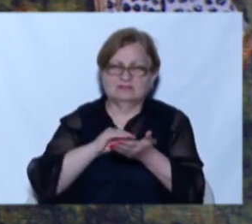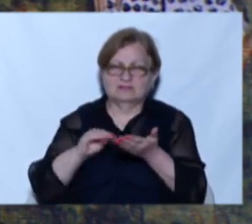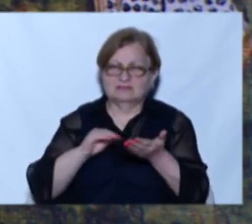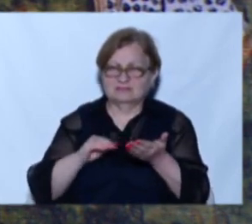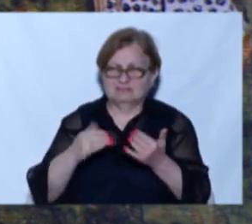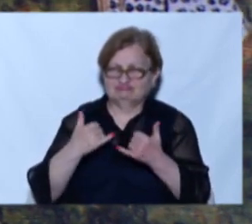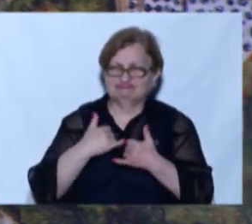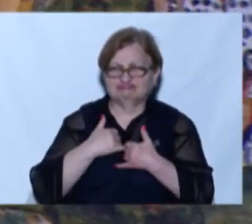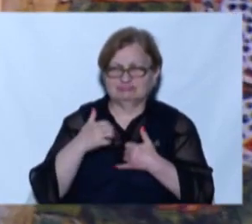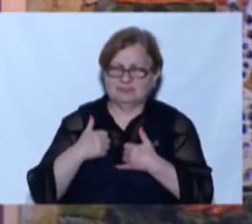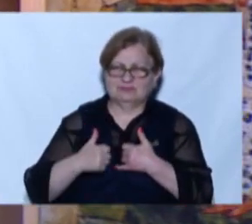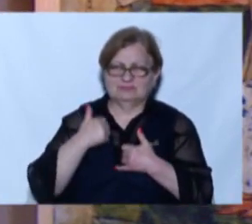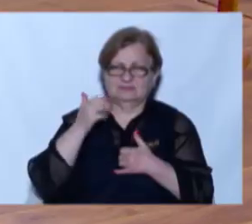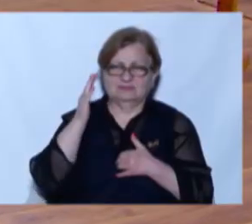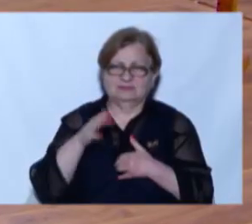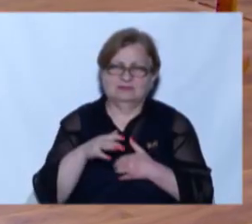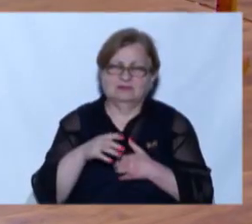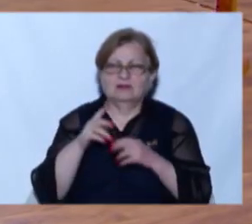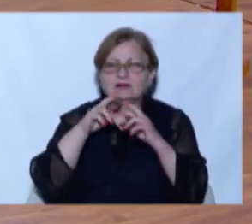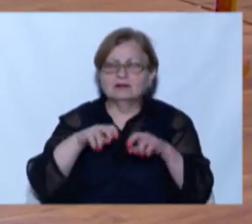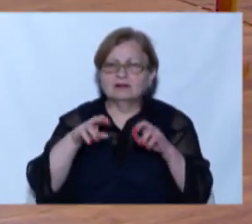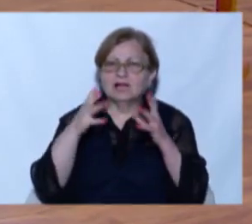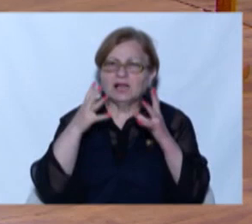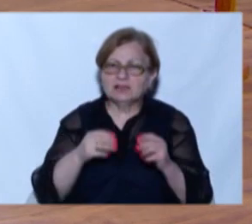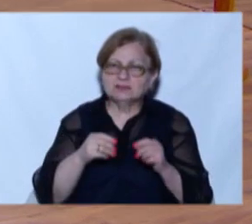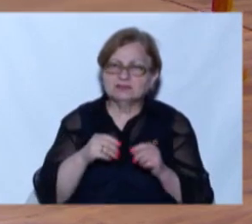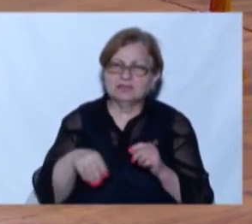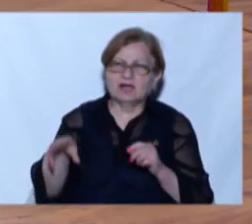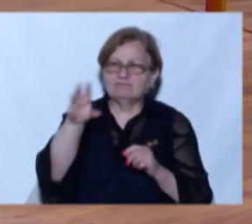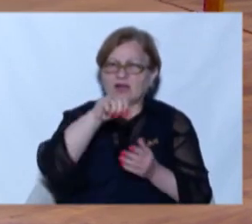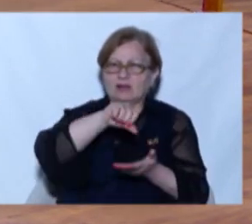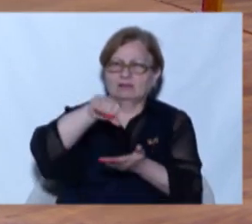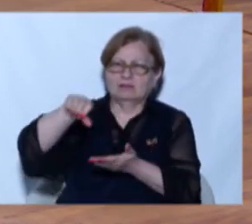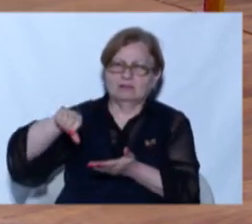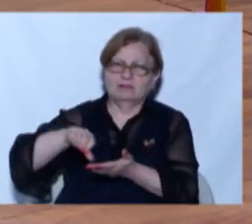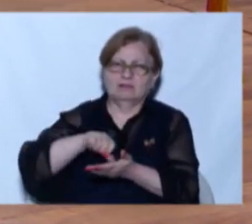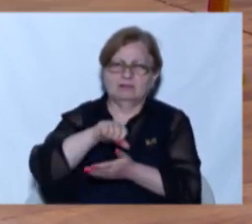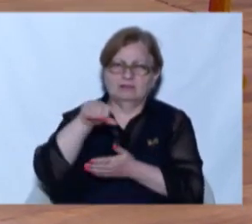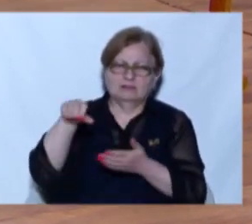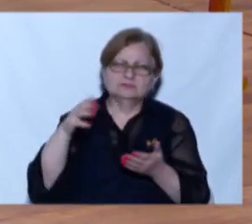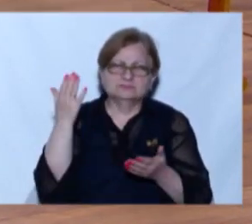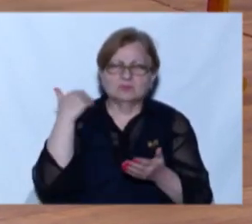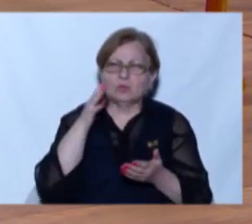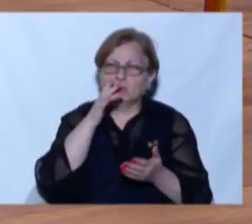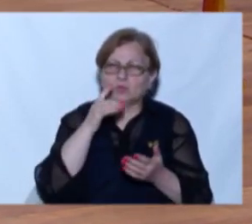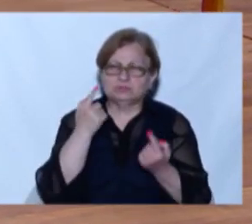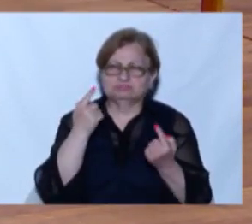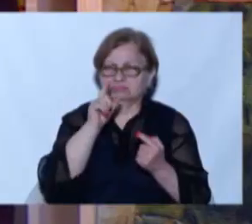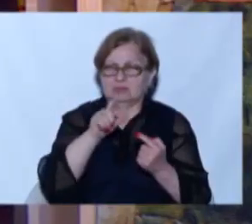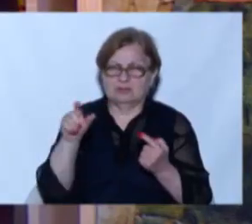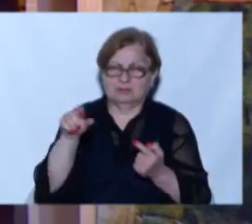ზარზეიმით შევგრიალდები პირველ სხივში, დადგა განხილვის დღეც. ყველა ესწრება, ჩამოთვლის იმ დროისთვის ძალიან ცნობილ